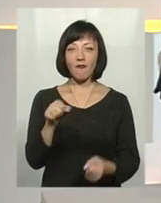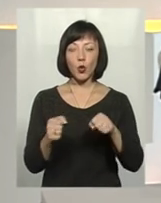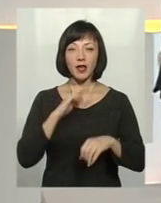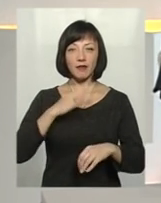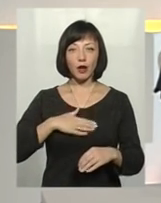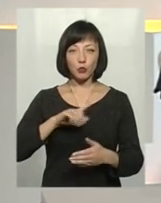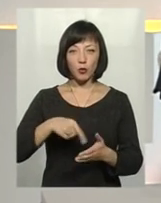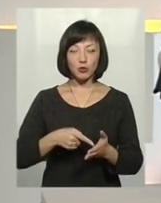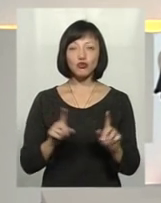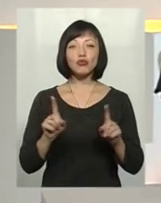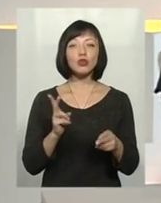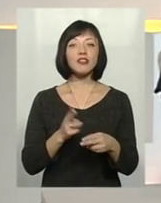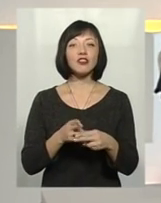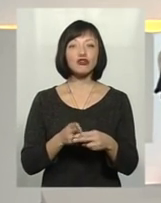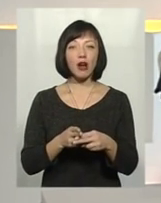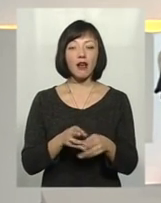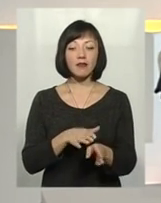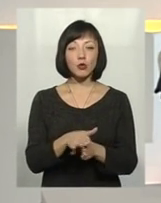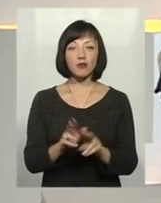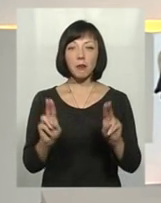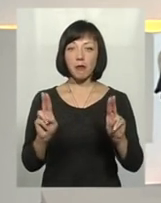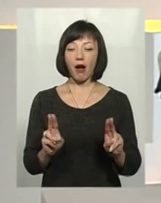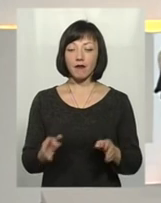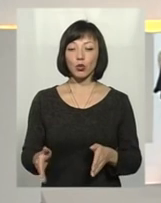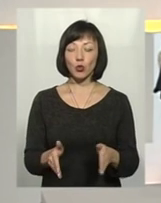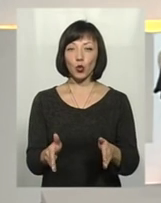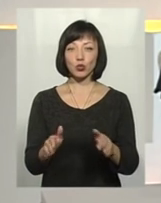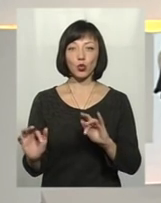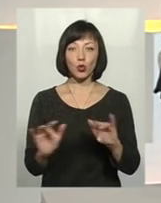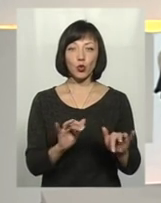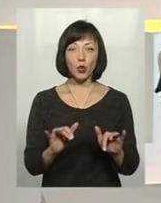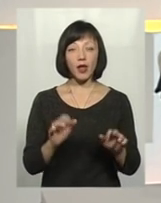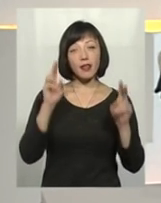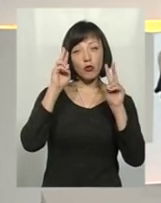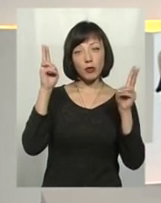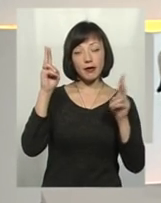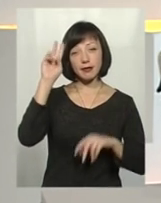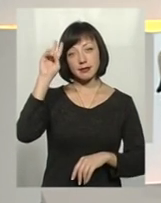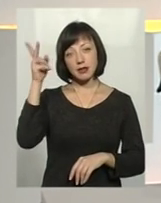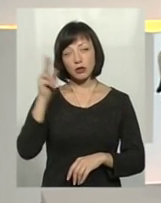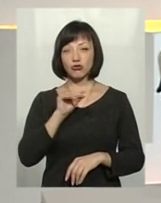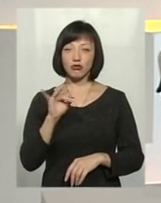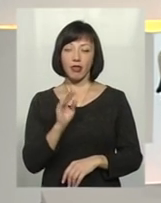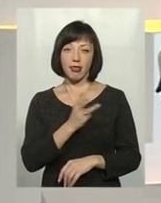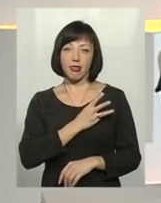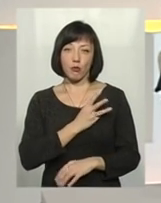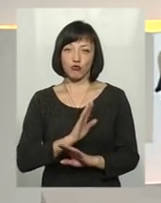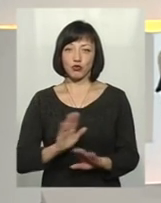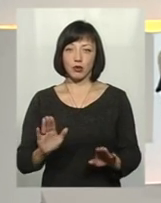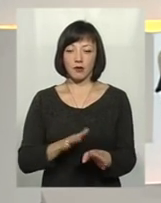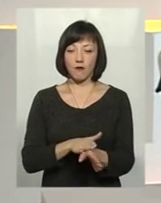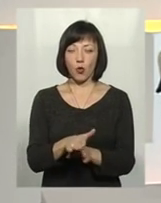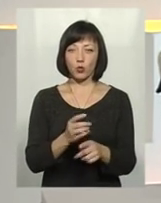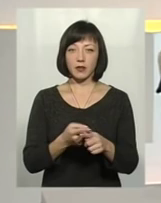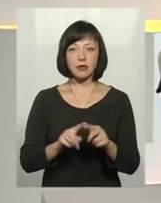місті, що їм заважає дотримуватись правил дорожнього руху, невміння, незнання чи небажання дотримуватись